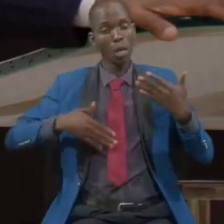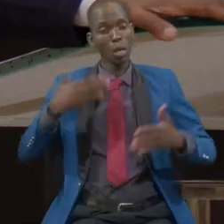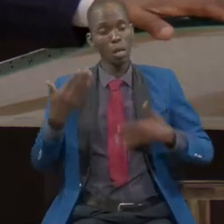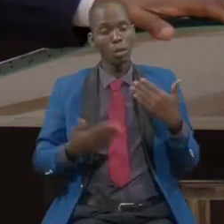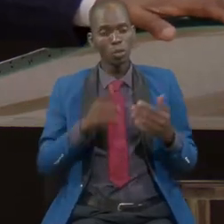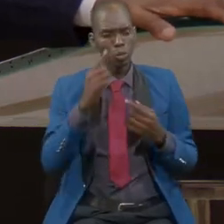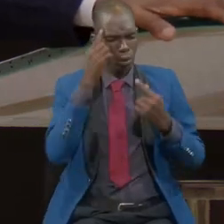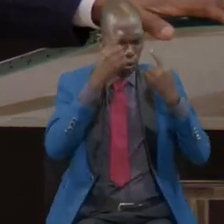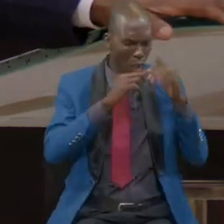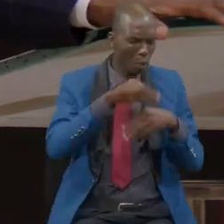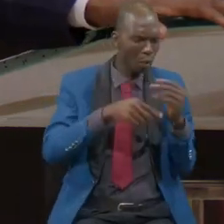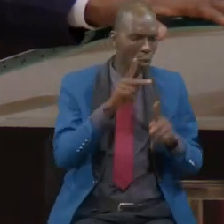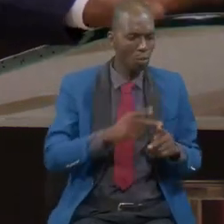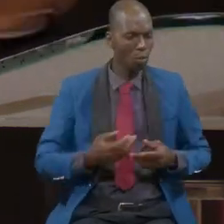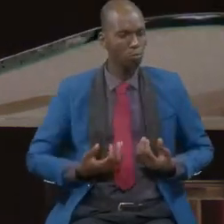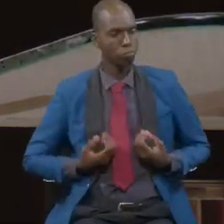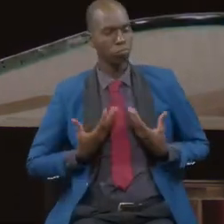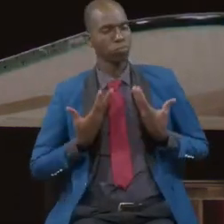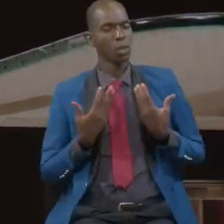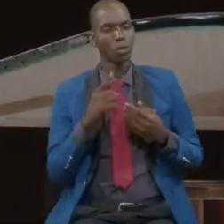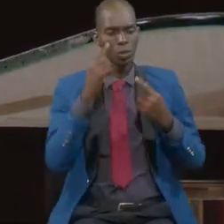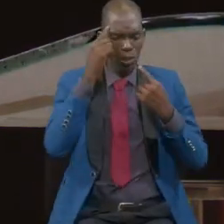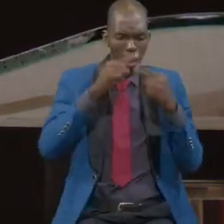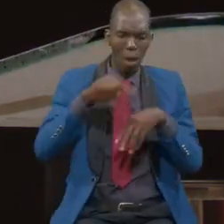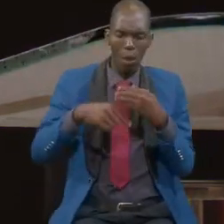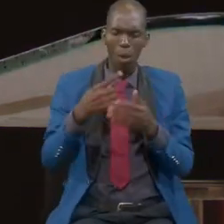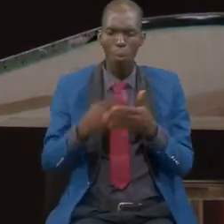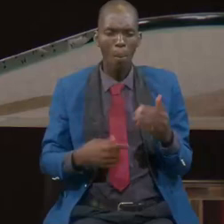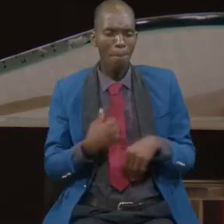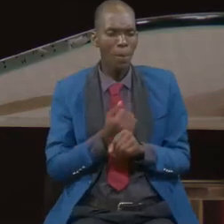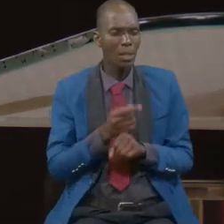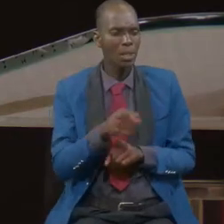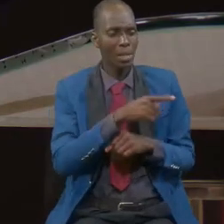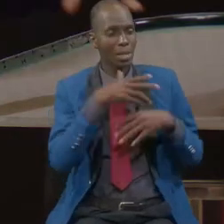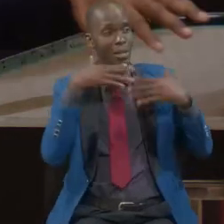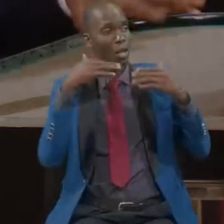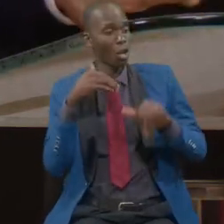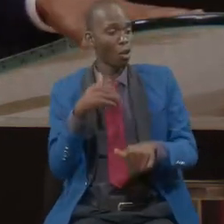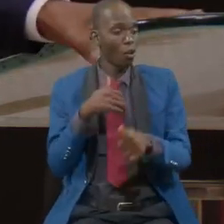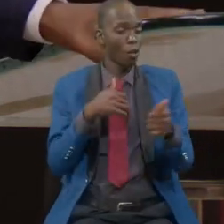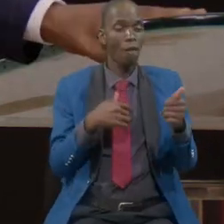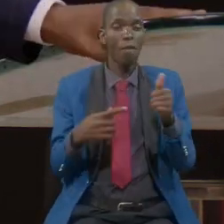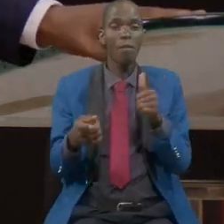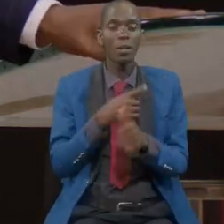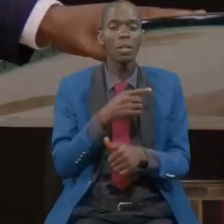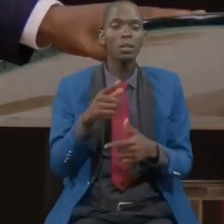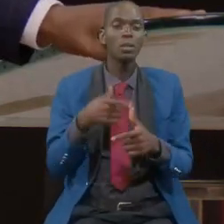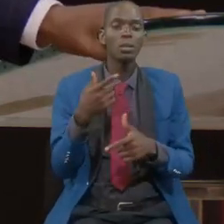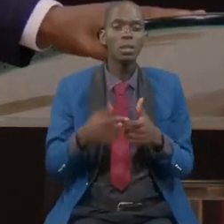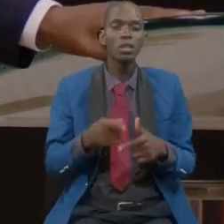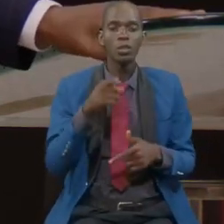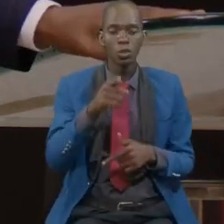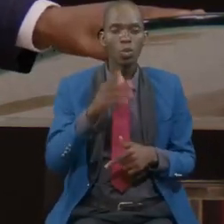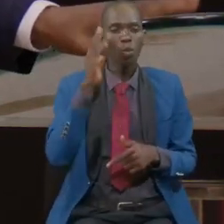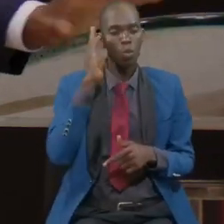à leur bonheur, si vous pensez à leur joie, à leur gaieté, si vous pensez à ce qui va les égayer, d'abord, alors